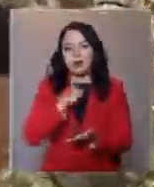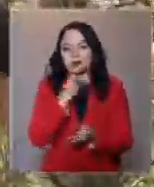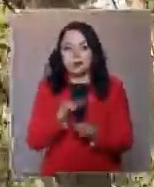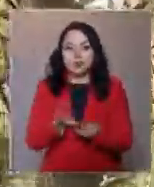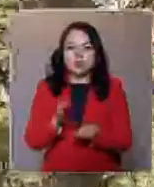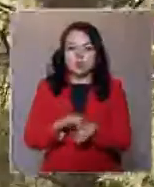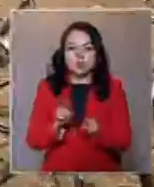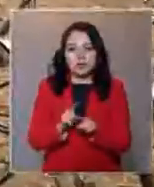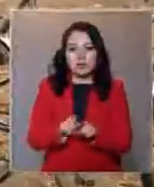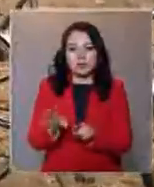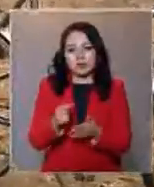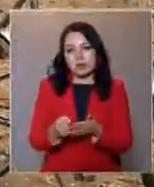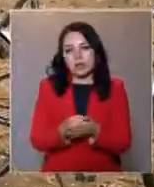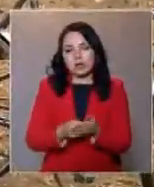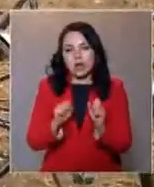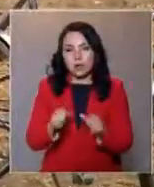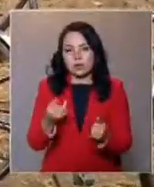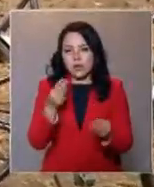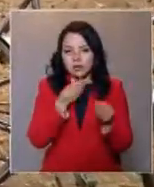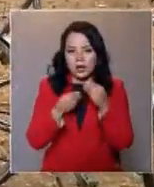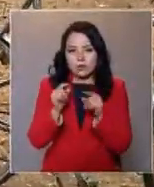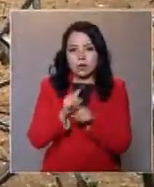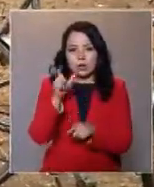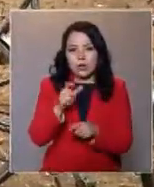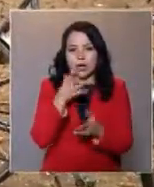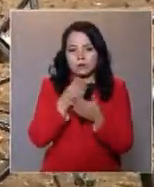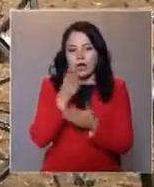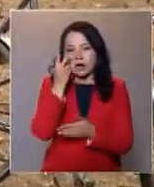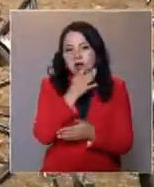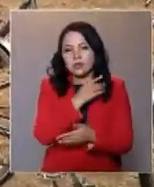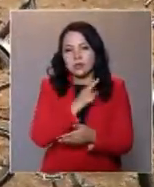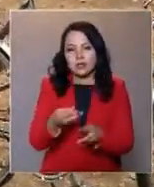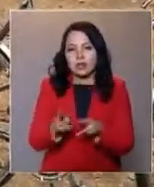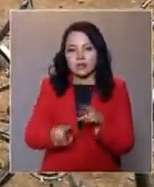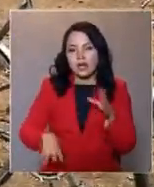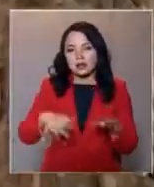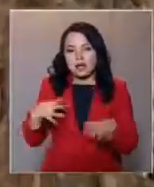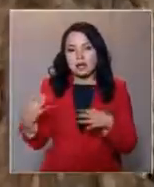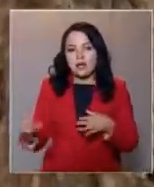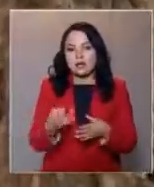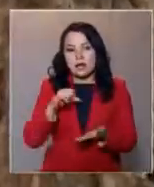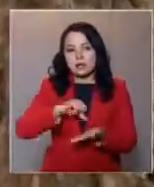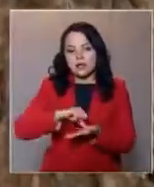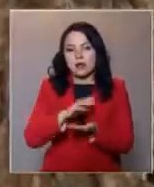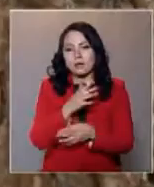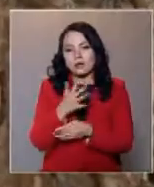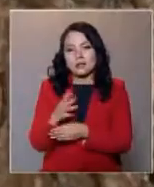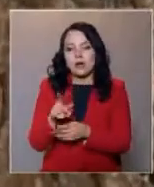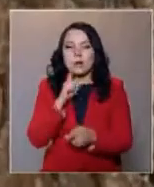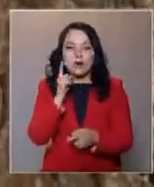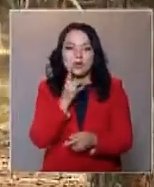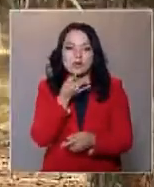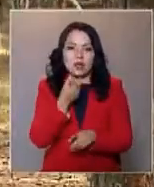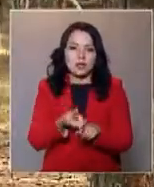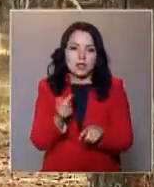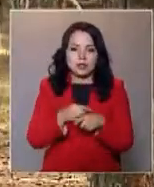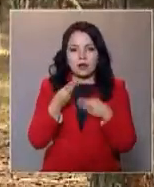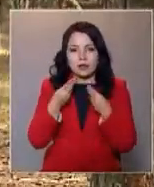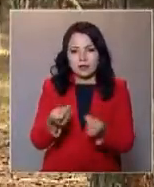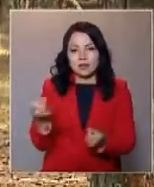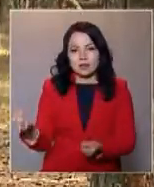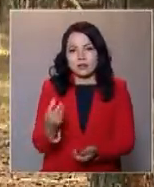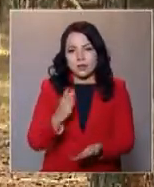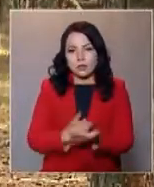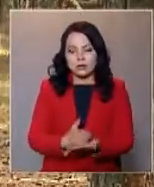пусть даже искусственные. Именно поэтому парень уже 2 года в этом экстрим-парке. Говорит, молодежи нравится. Ну, им